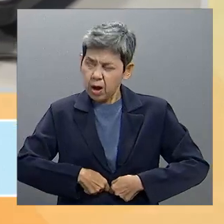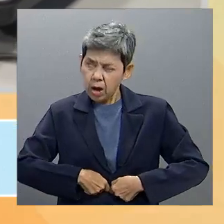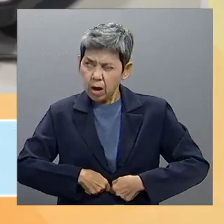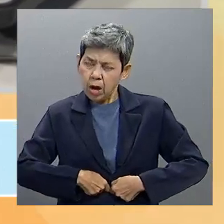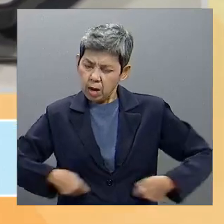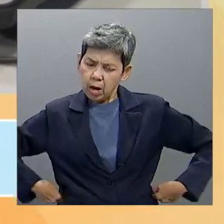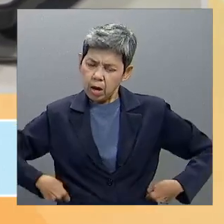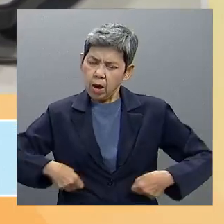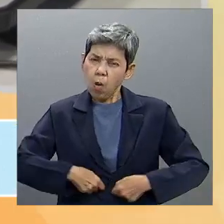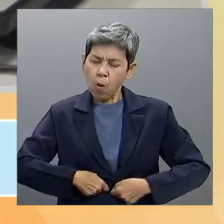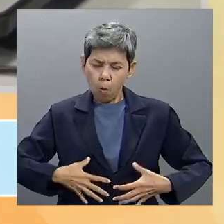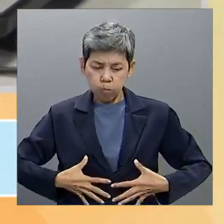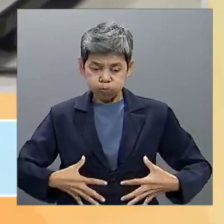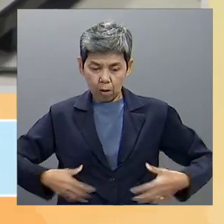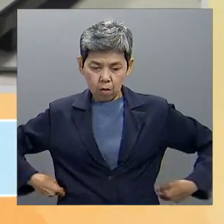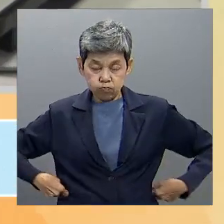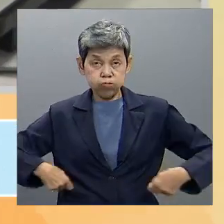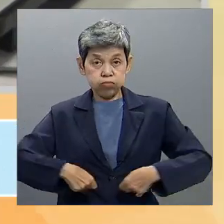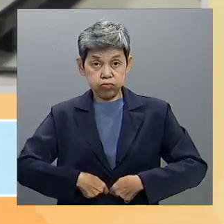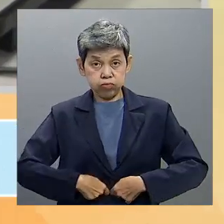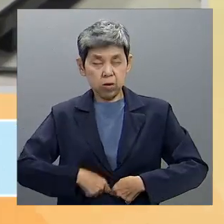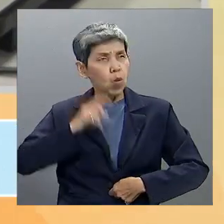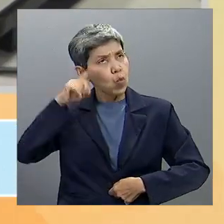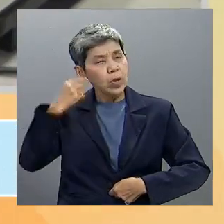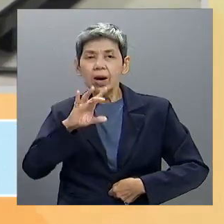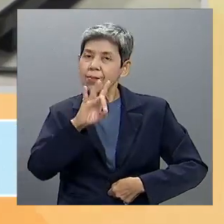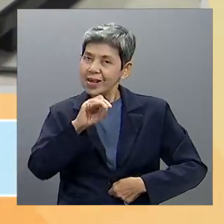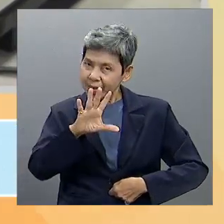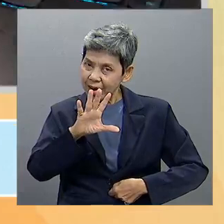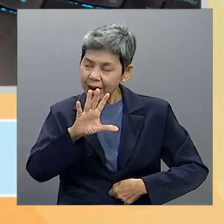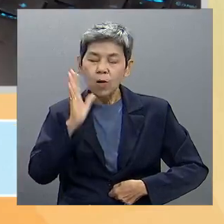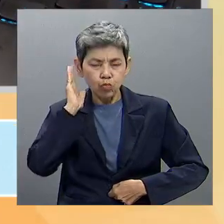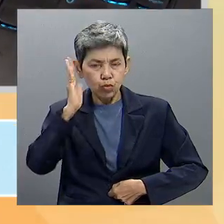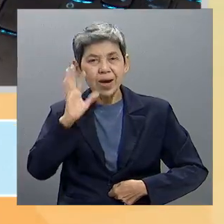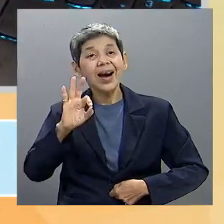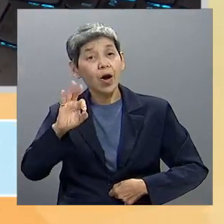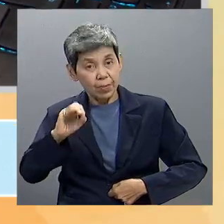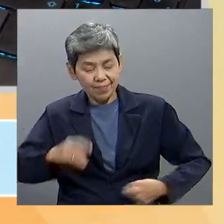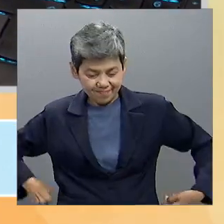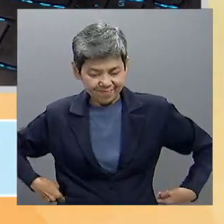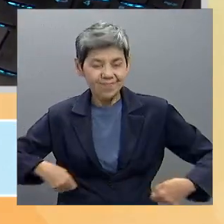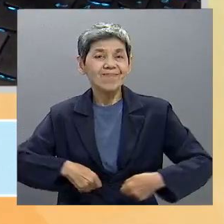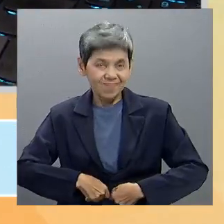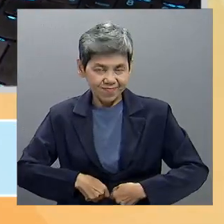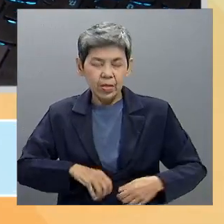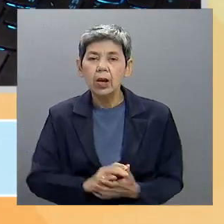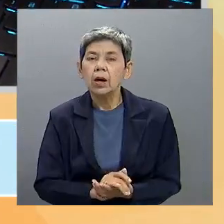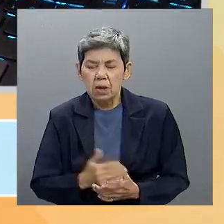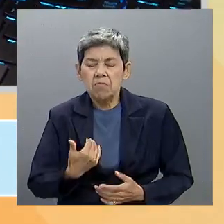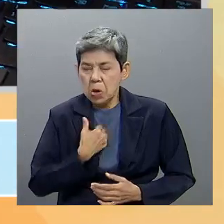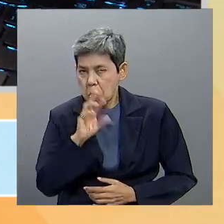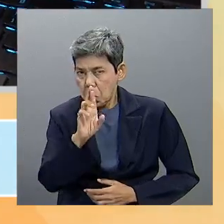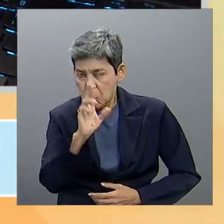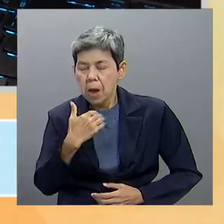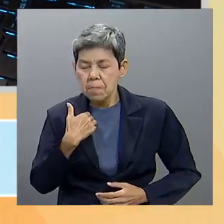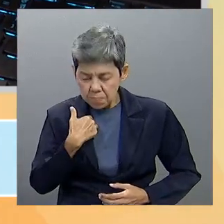งครับผมก็คือในผู้หญิงก็อาจจะประมาณ85 เซนติเมตรเป็นต้นไปหรือในผู้ชาย90 เซนติเมตรเป็นต้นไปเนี่ยครับก็จะมีความเสี่ยงที่สูงกว่านะครับผม